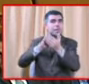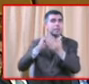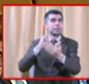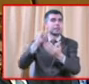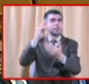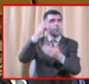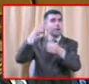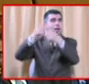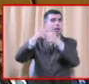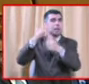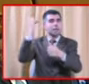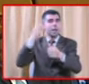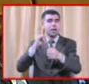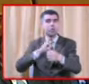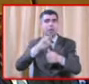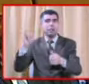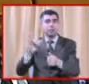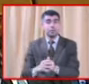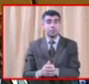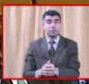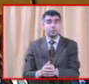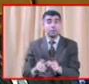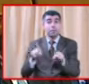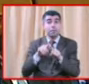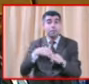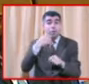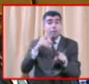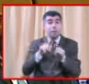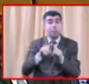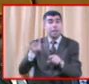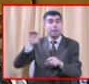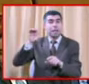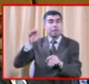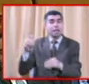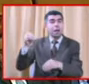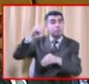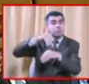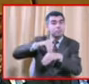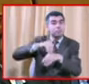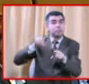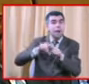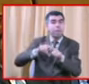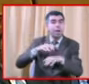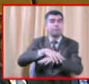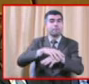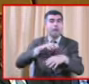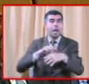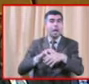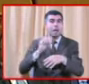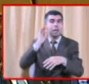لان هذه المنطقه اضيفت الى مدينه الدار البيضاء الى عماله مقاطعه مولاي